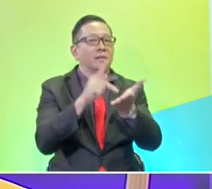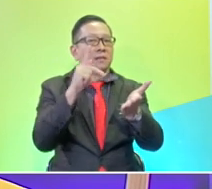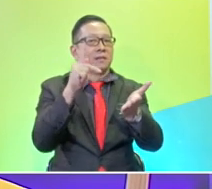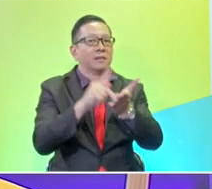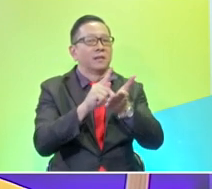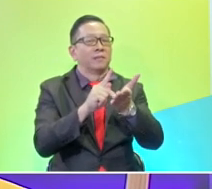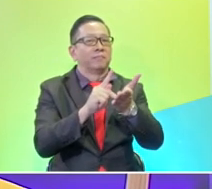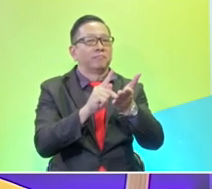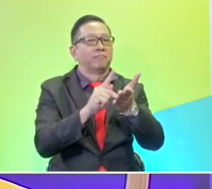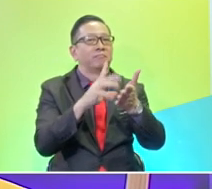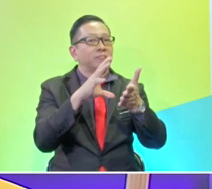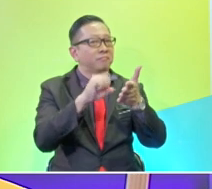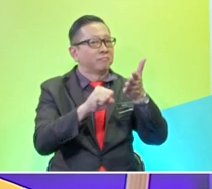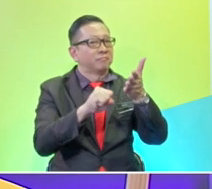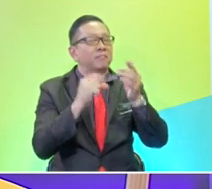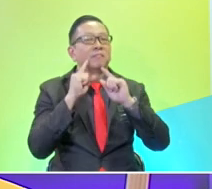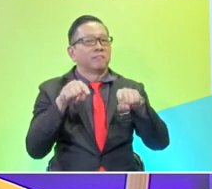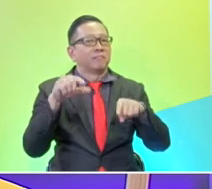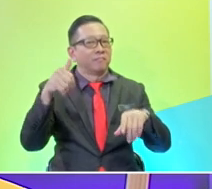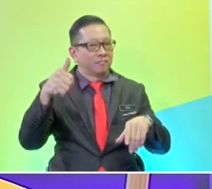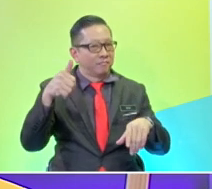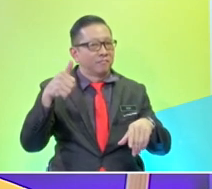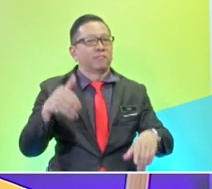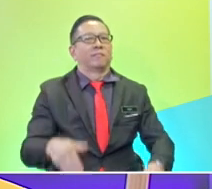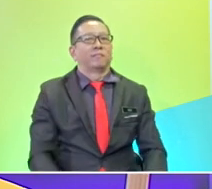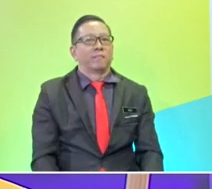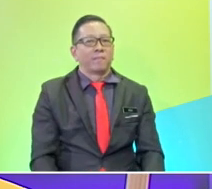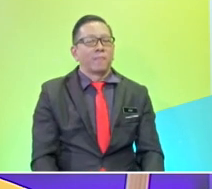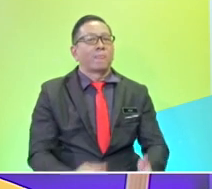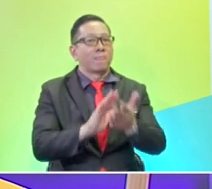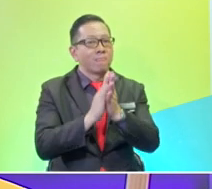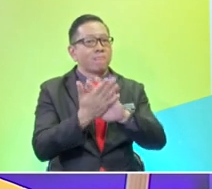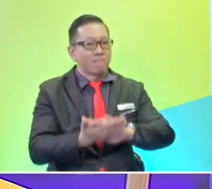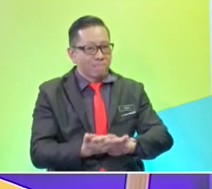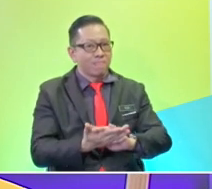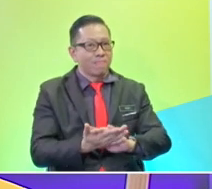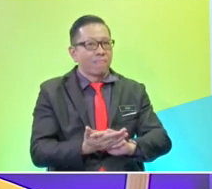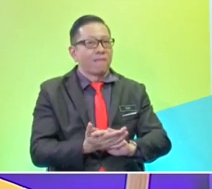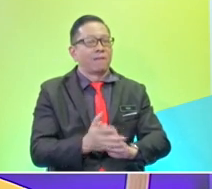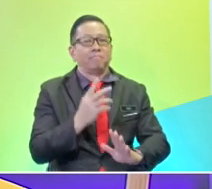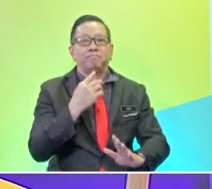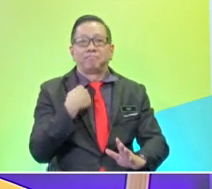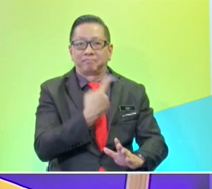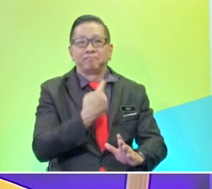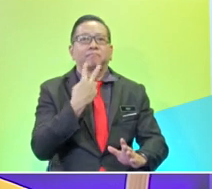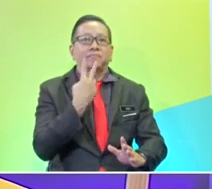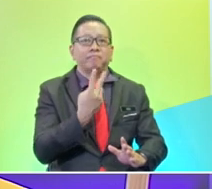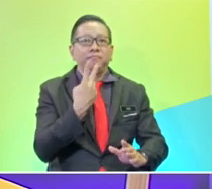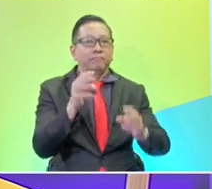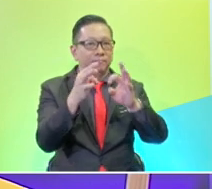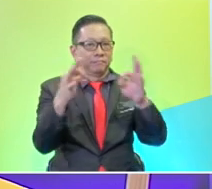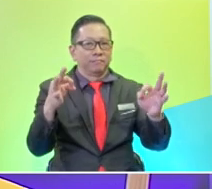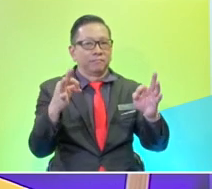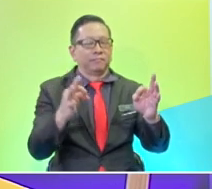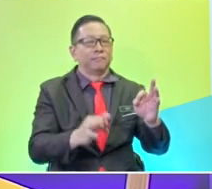Hah Tapi jawabannya belum lagi belum kiri kan jawabannya lagi Oke jadi cari kita tidak menyebut Ayah Meti meti ini Yaelah